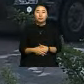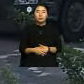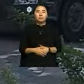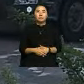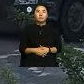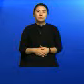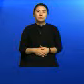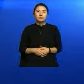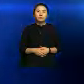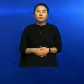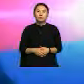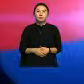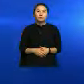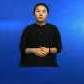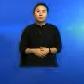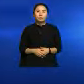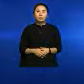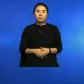신승훈 기자입니다.